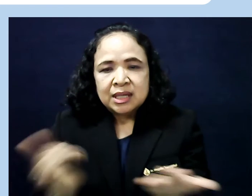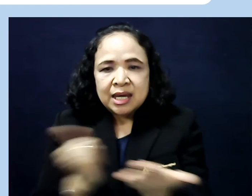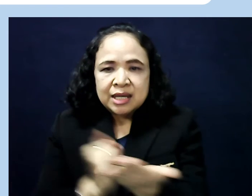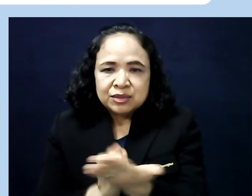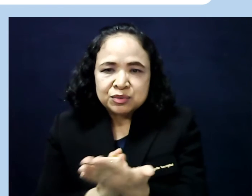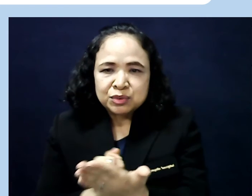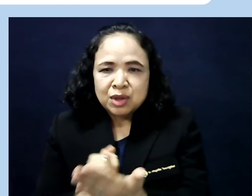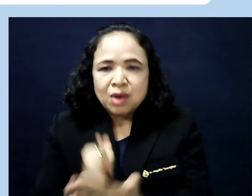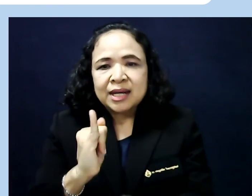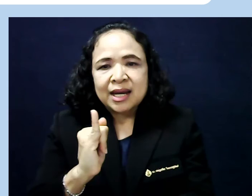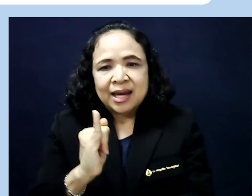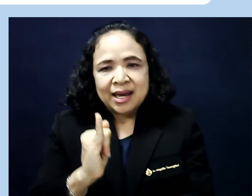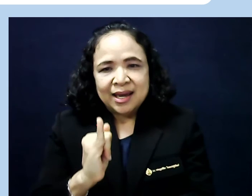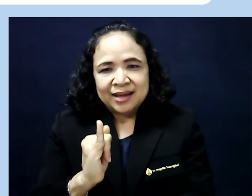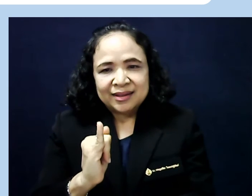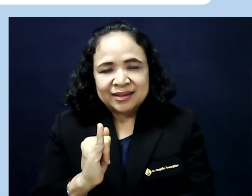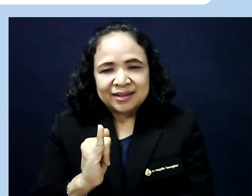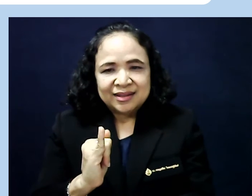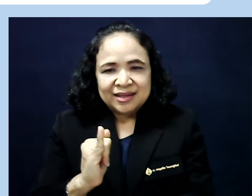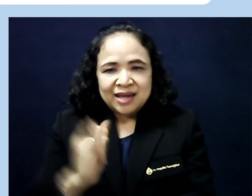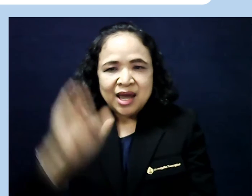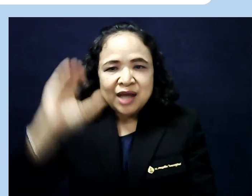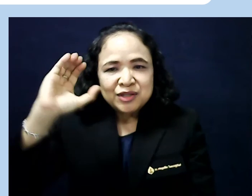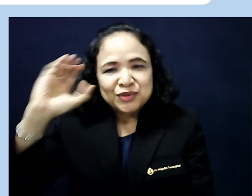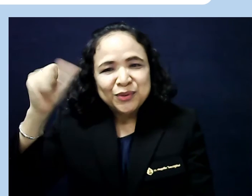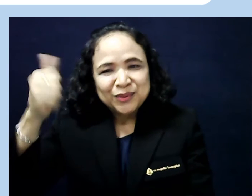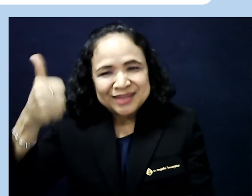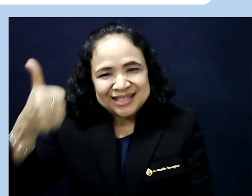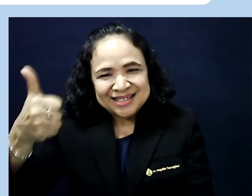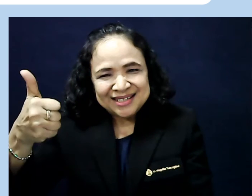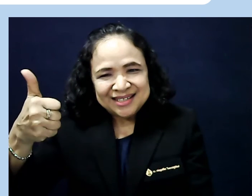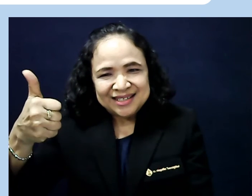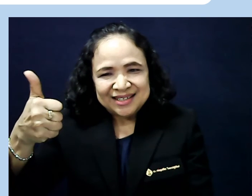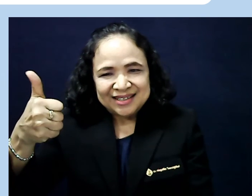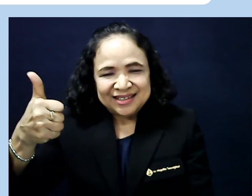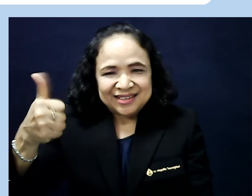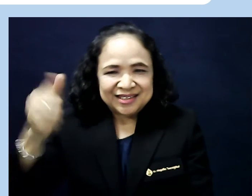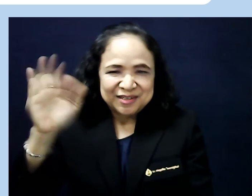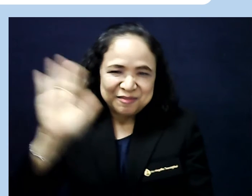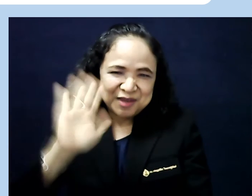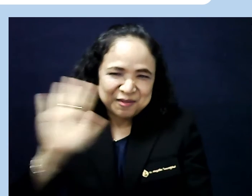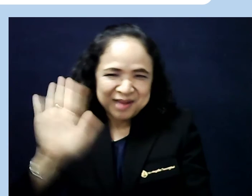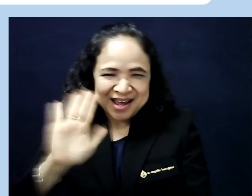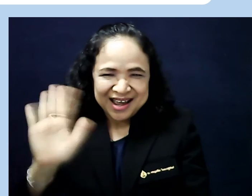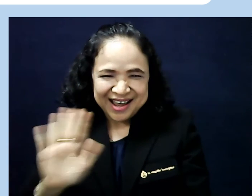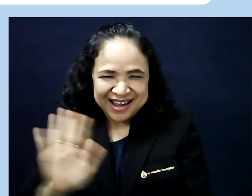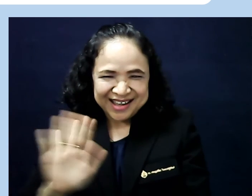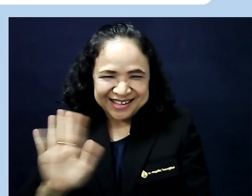ให้ถูกต้องนะคะโชคดี